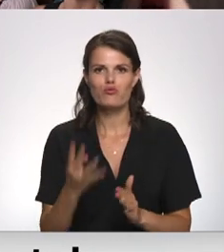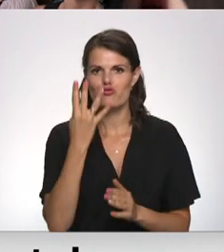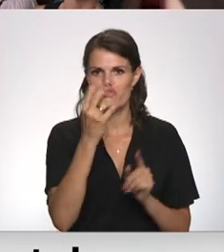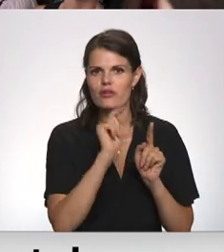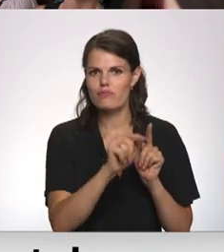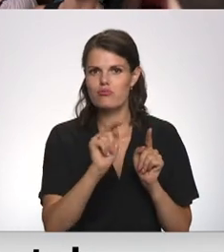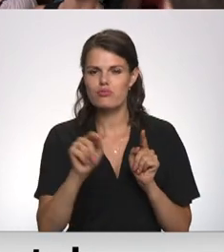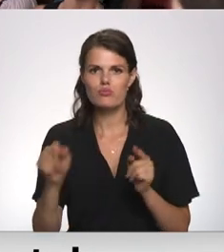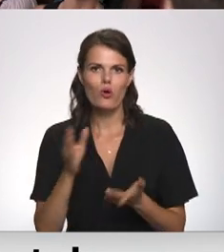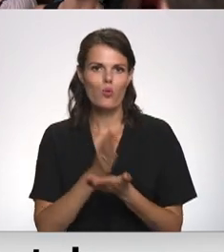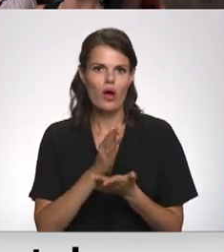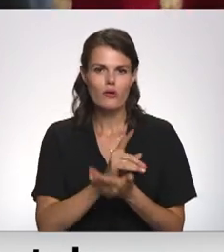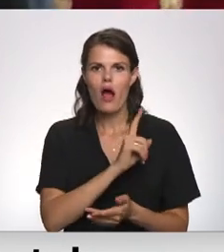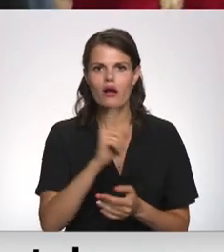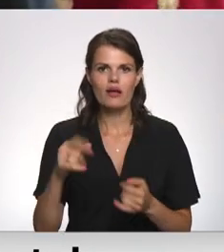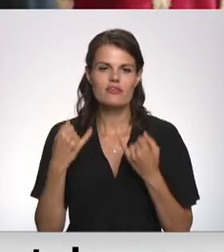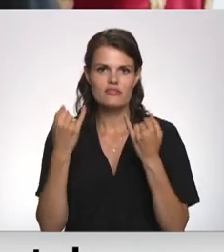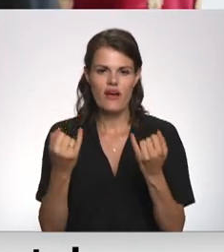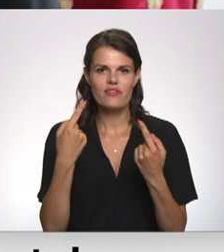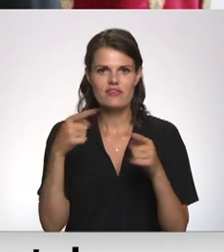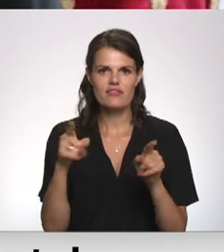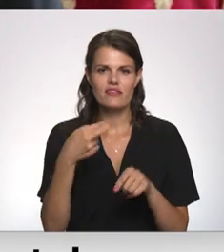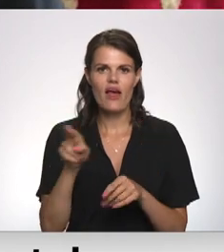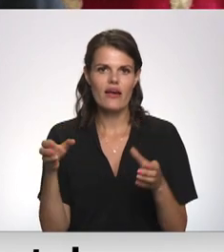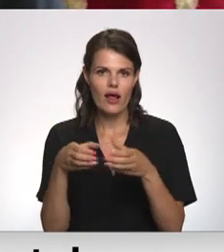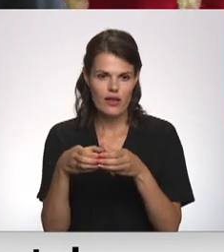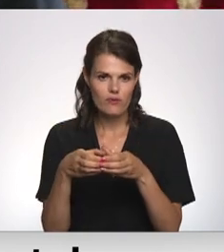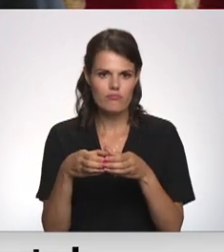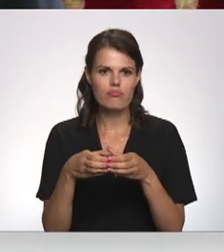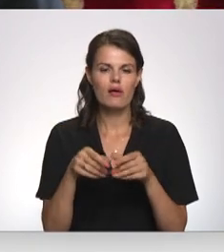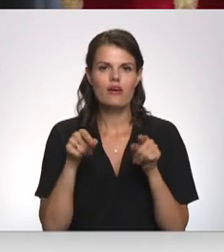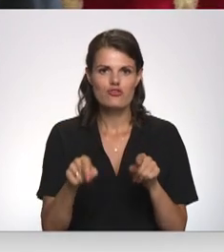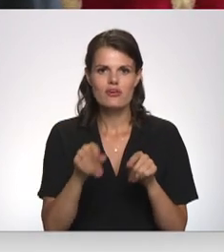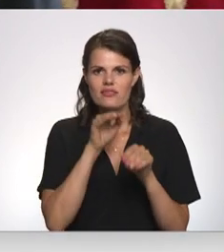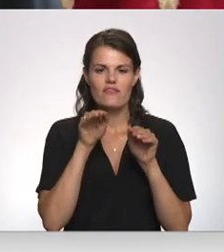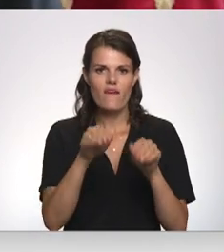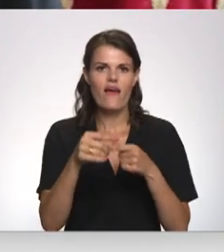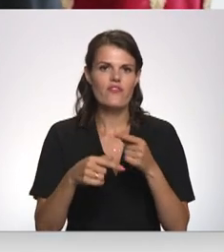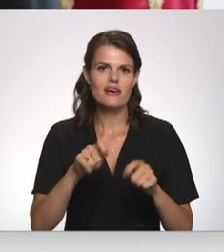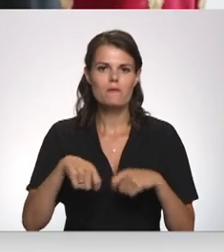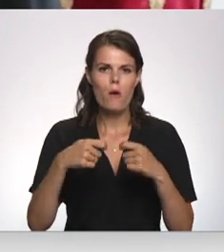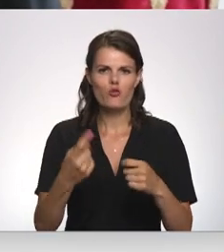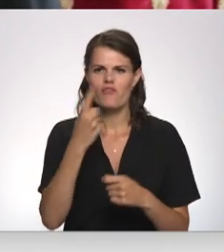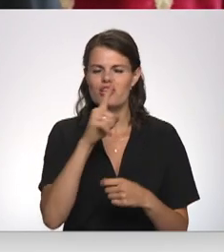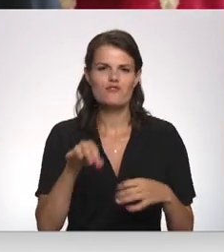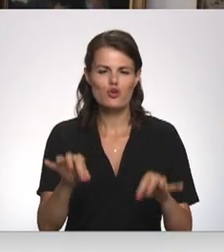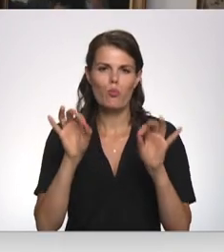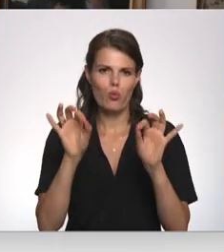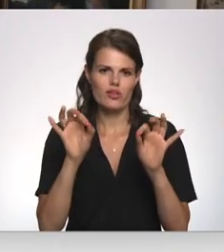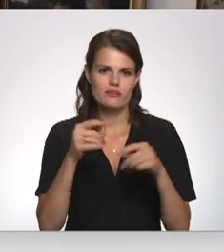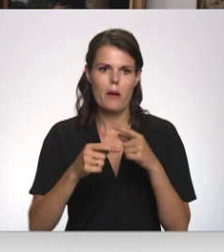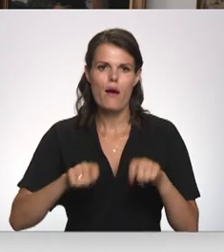katru veltot citai konfesijai. Sakrālais mantojums ir viena no visbūtiskākajām mūsu mantojuma sastāvdaļām vispār,